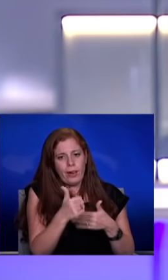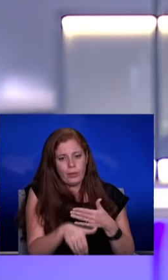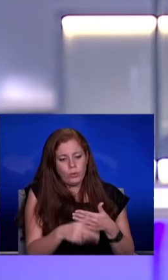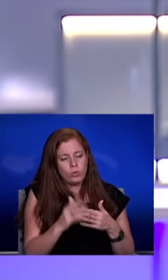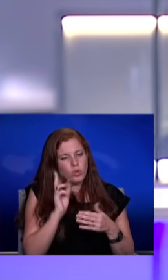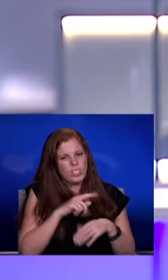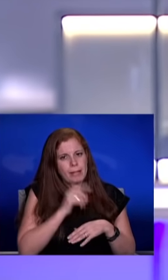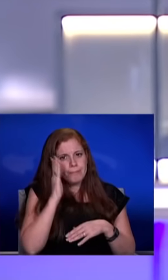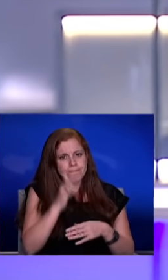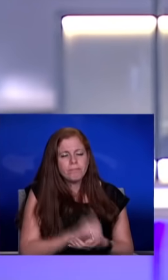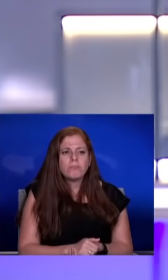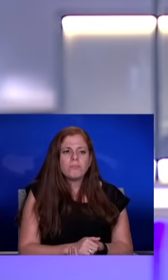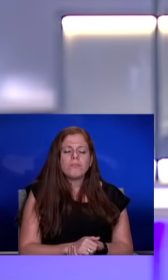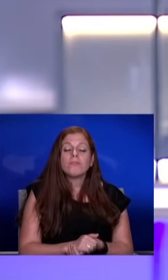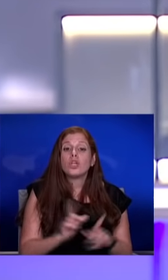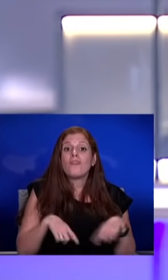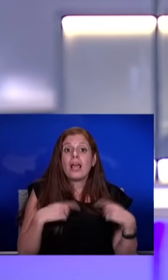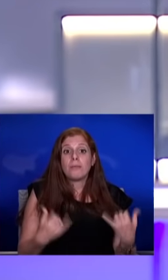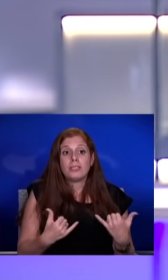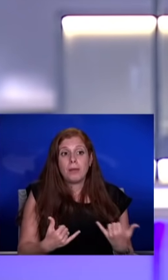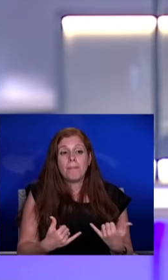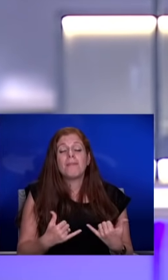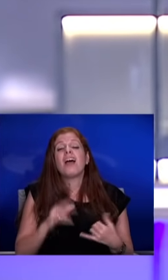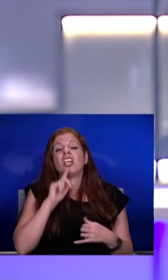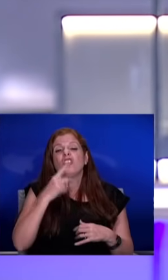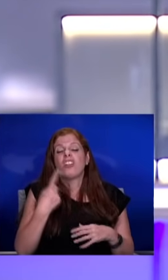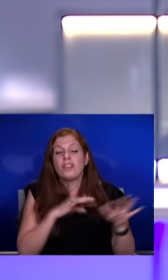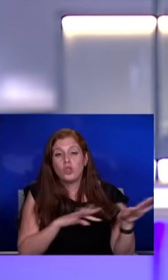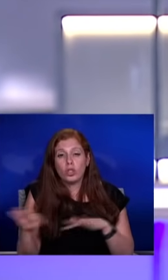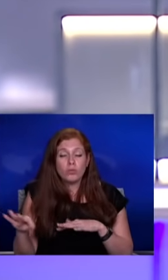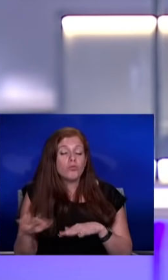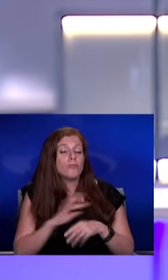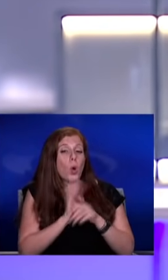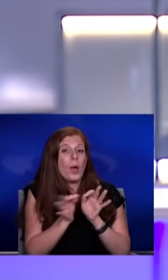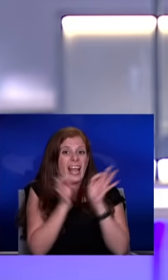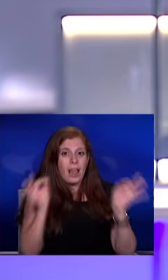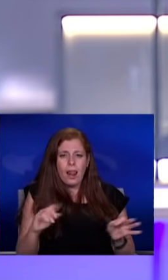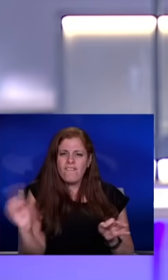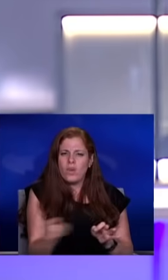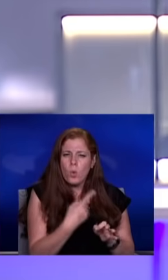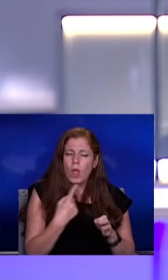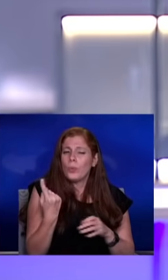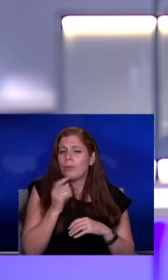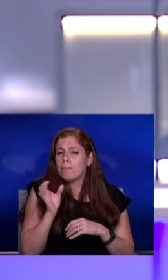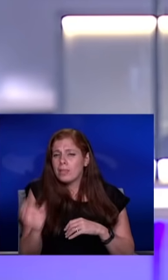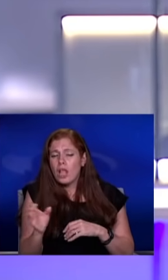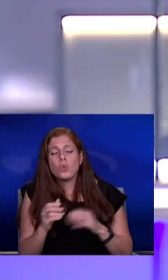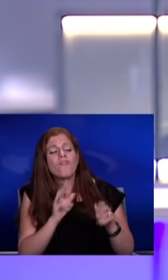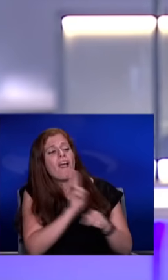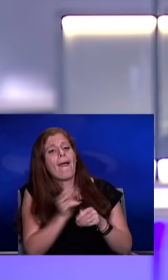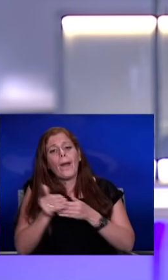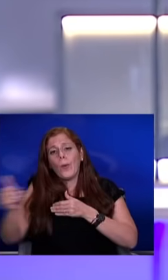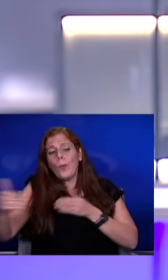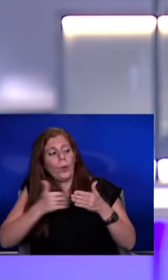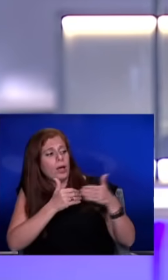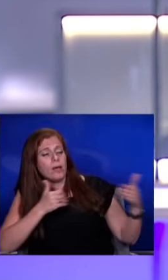עכשיו לחיים עצמם. לפני שנה ותשעה חודשים, כשהמגפה פרצה, מגפת הקורונה, והתחלנו כולנו להתבודד ולשמור על ריחוק פיזי, יעל